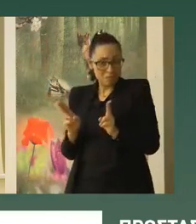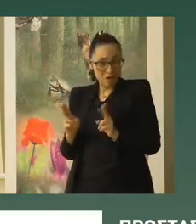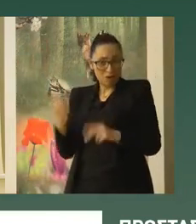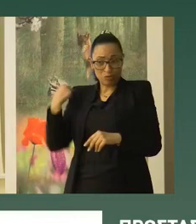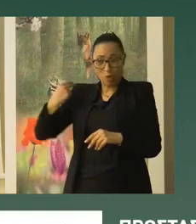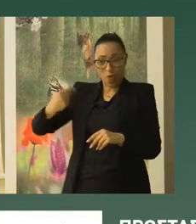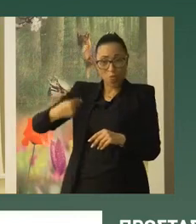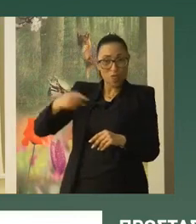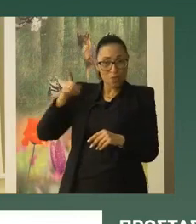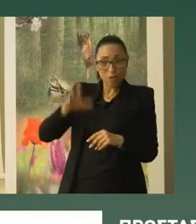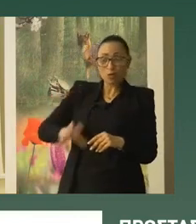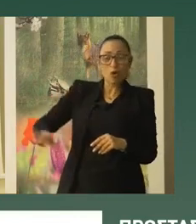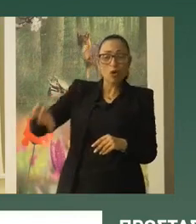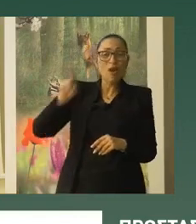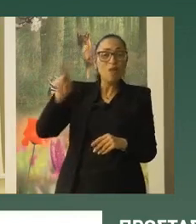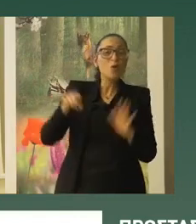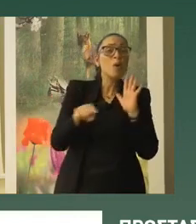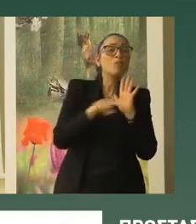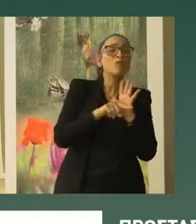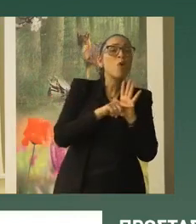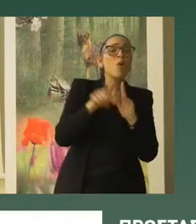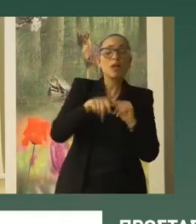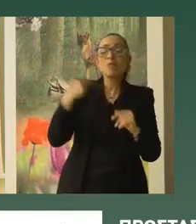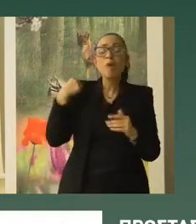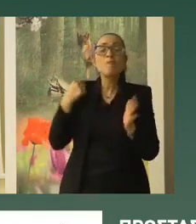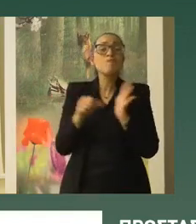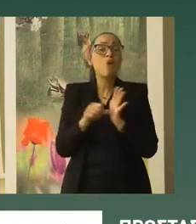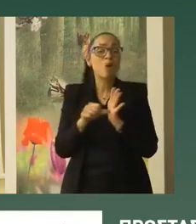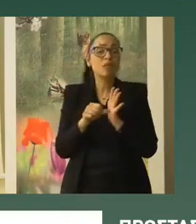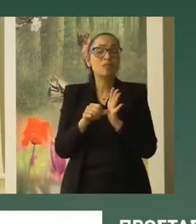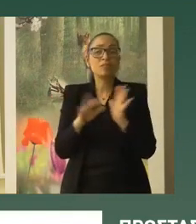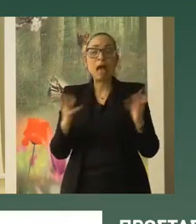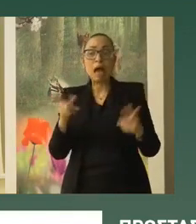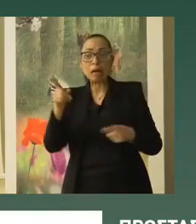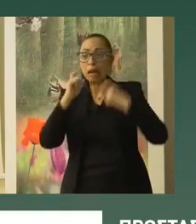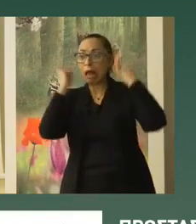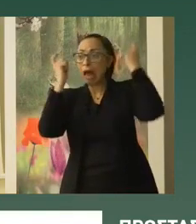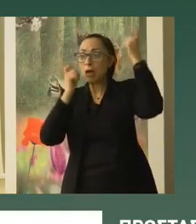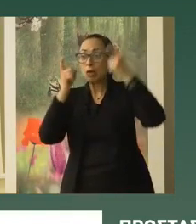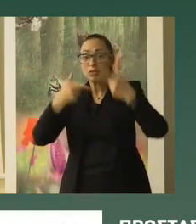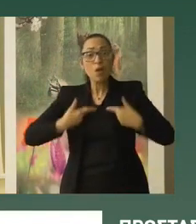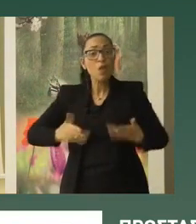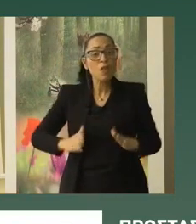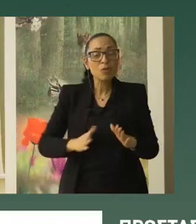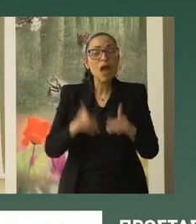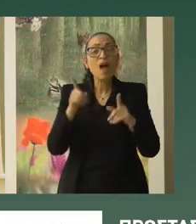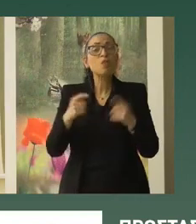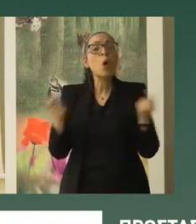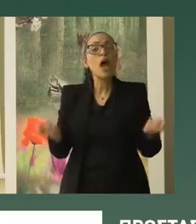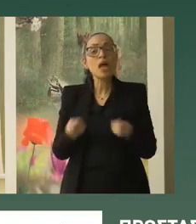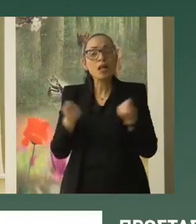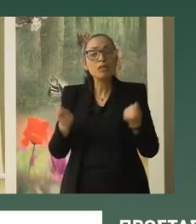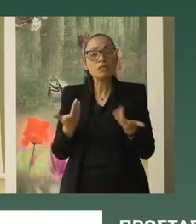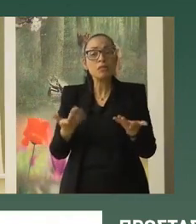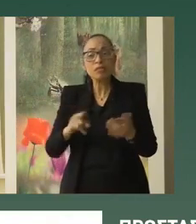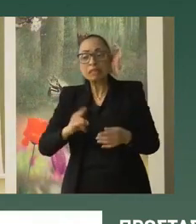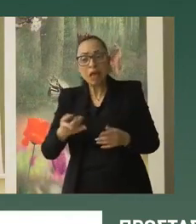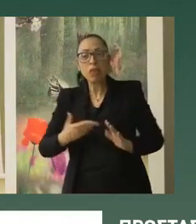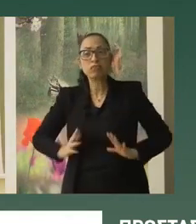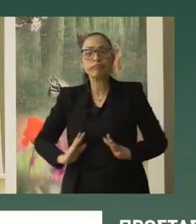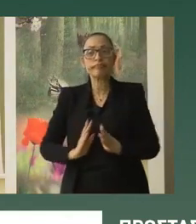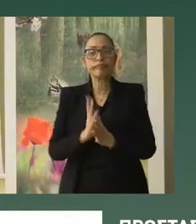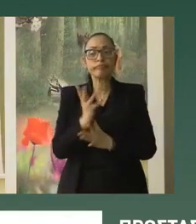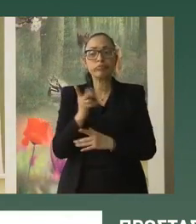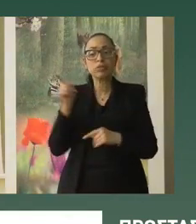πλεονέκτημα μιας πόλης και το πλεονέκτημα του ανθρώπου που ζει στην πόλη. Και αν αναρωτιέστε αν θα προχωρήσει, αυτές είναι εργασίες που ήδη εξελίσσονται. Το